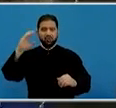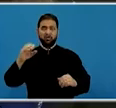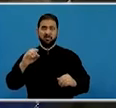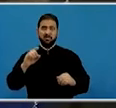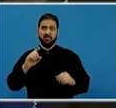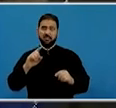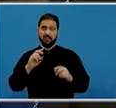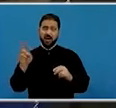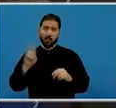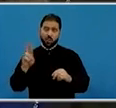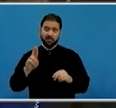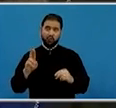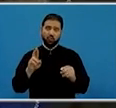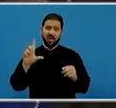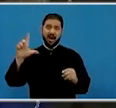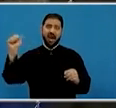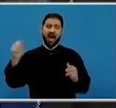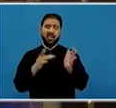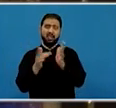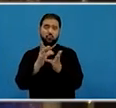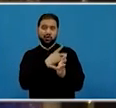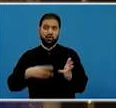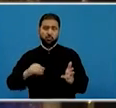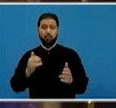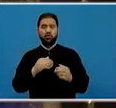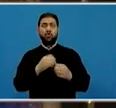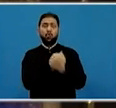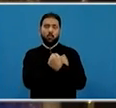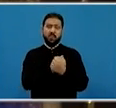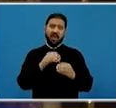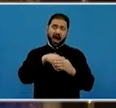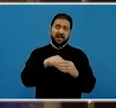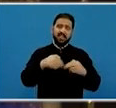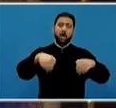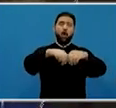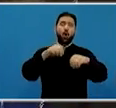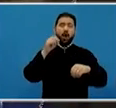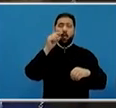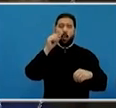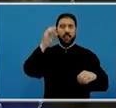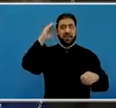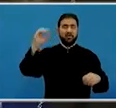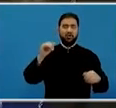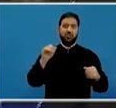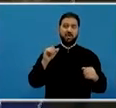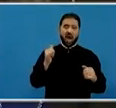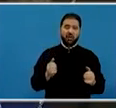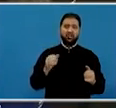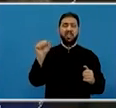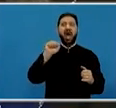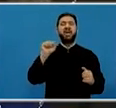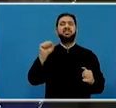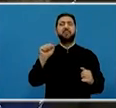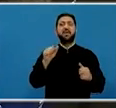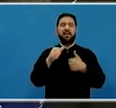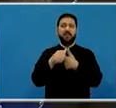Hristos față de noi oamenii și bineînțeles că și iubirea între noi creștini atunci când are și acest aspect de prietenie. Cred că